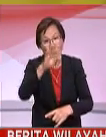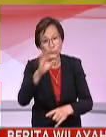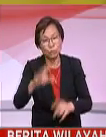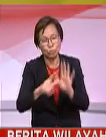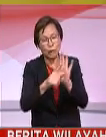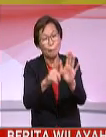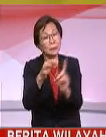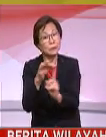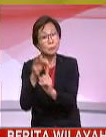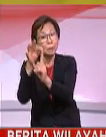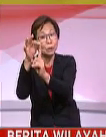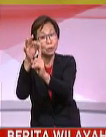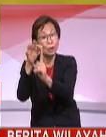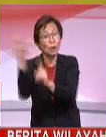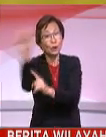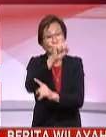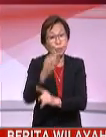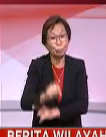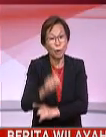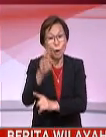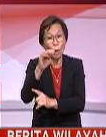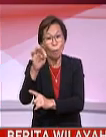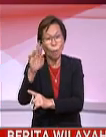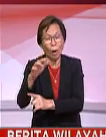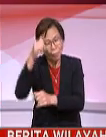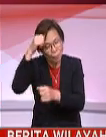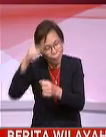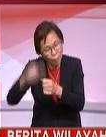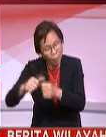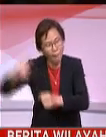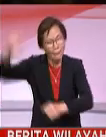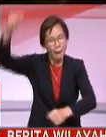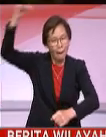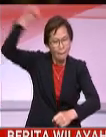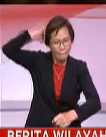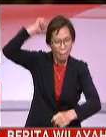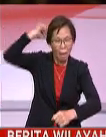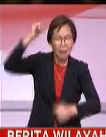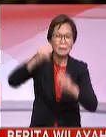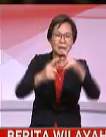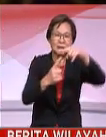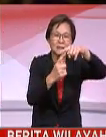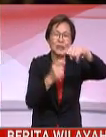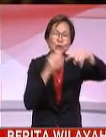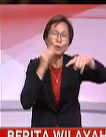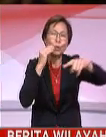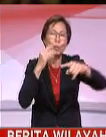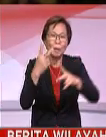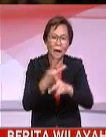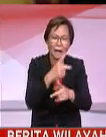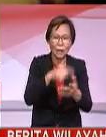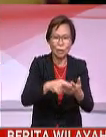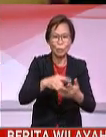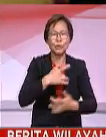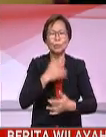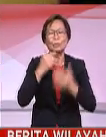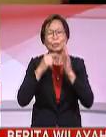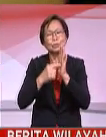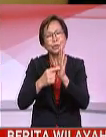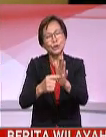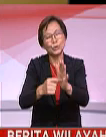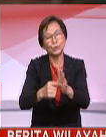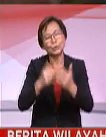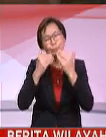lambang istimewa Super Moh turut diabadikan di belakang jersey home musim ini sebagai tanda penghargaan